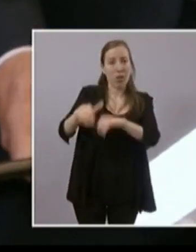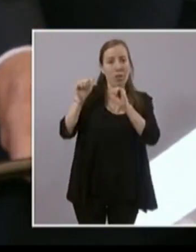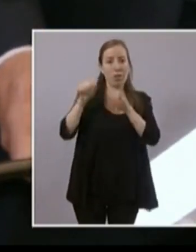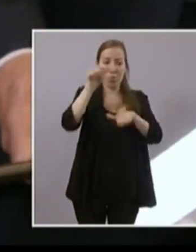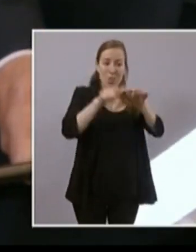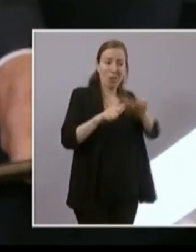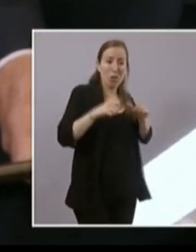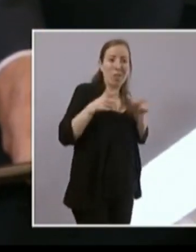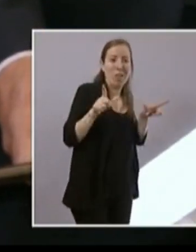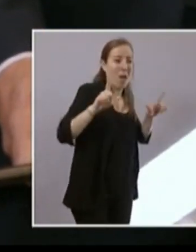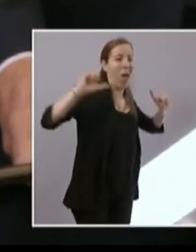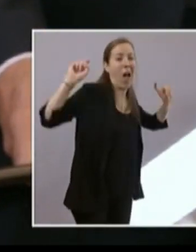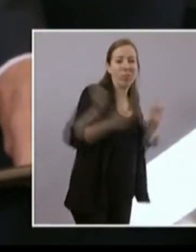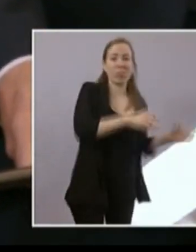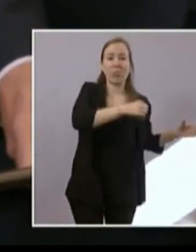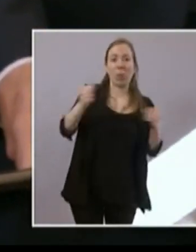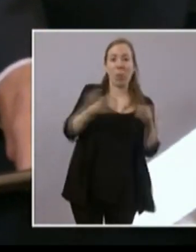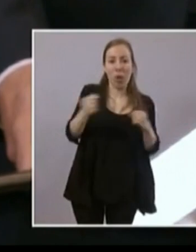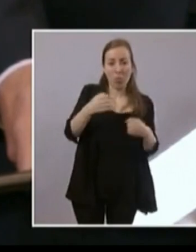95% des sanctions pénales qui sont prises